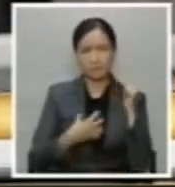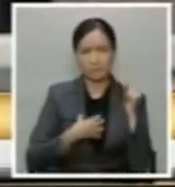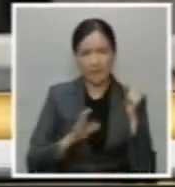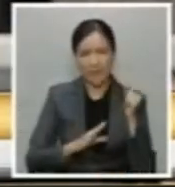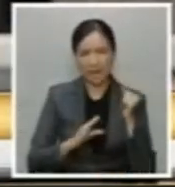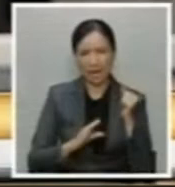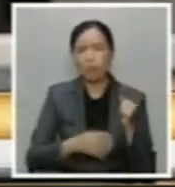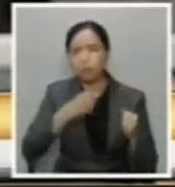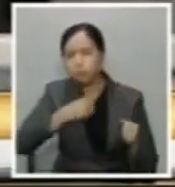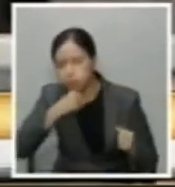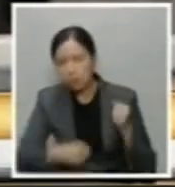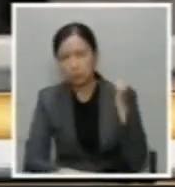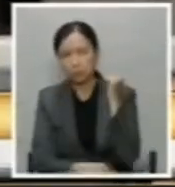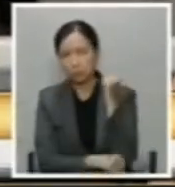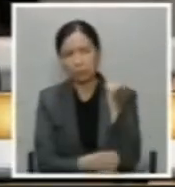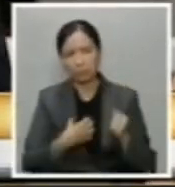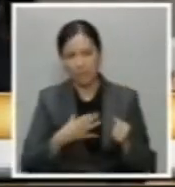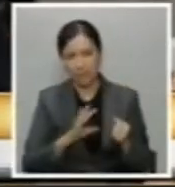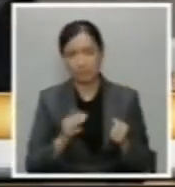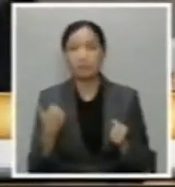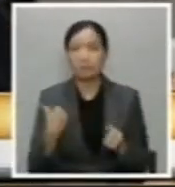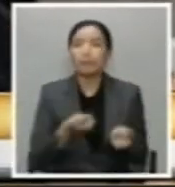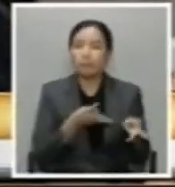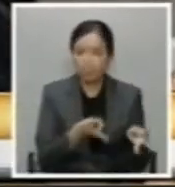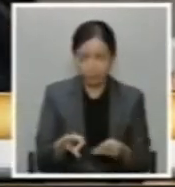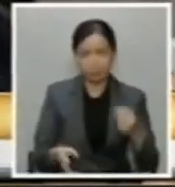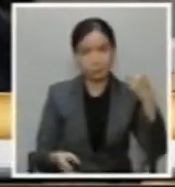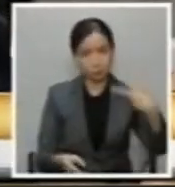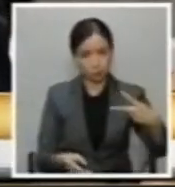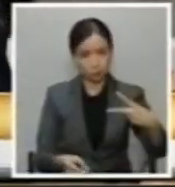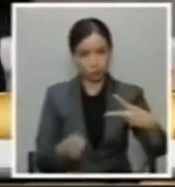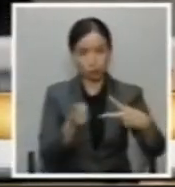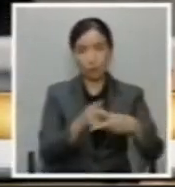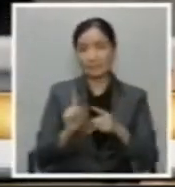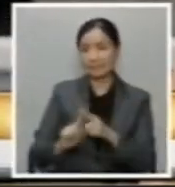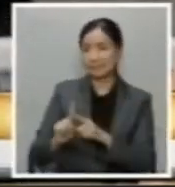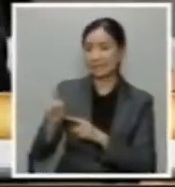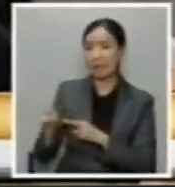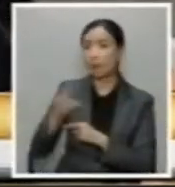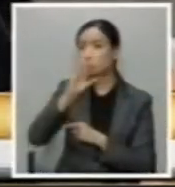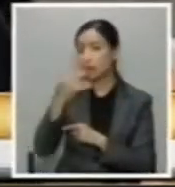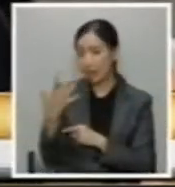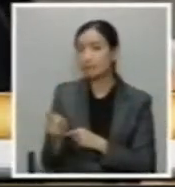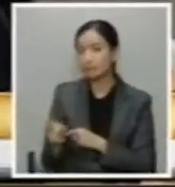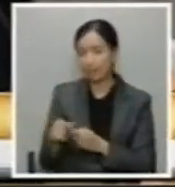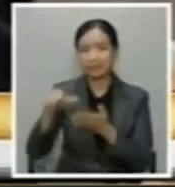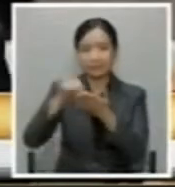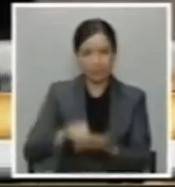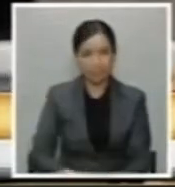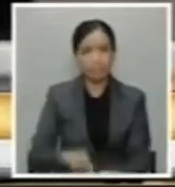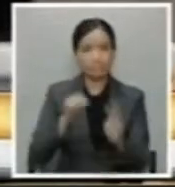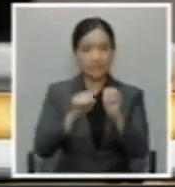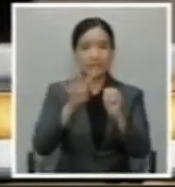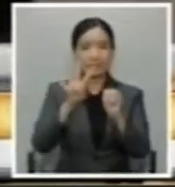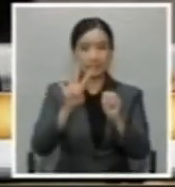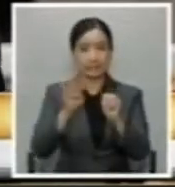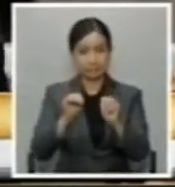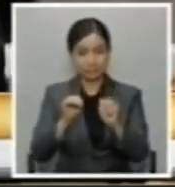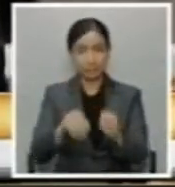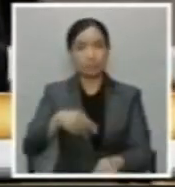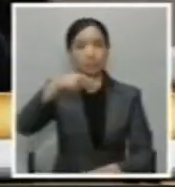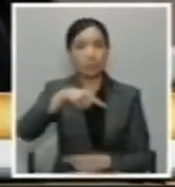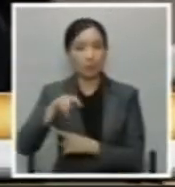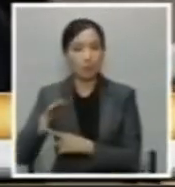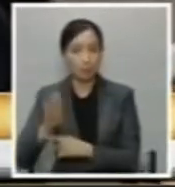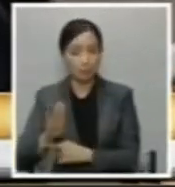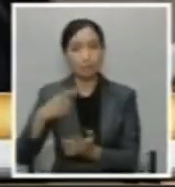จึงได้มี2มาตรการหลักนะครับมาตรการแรกผู้อภิปรายเมื่อสักครู่ก็ได้กล่าวถึงแล้วก็คือการแก้มาตรา40ในพรบ